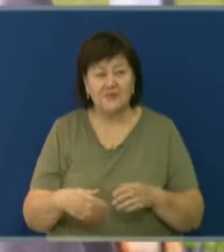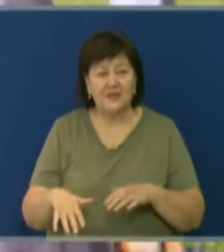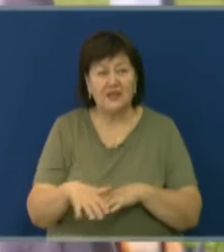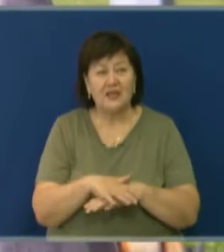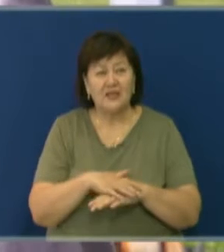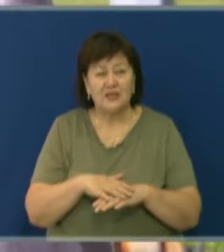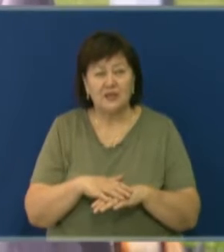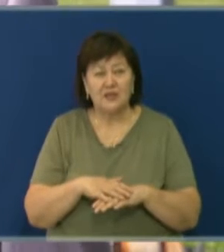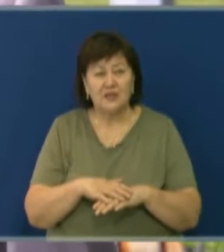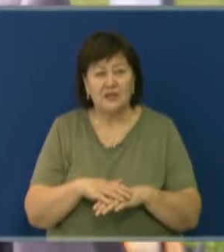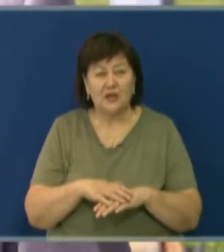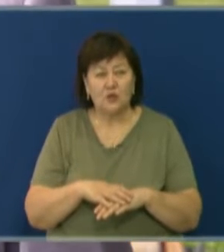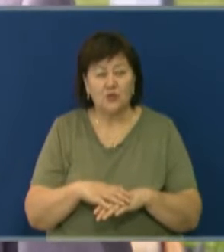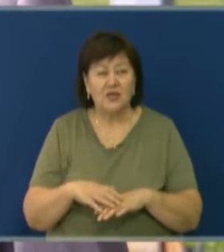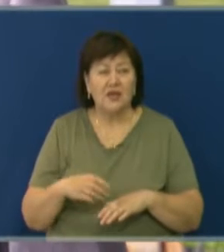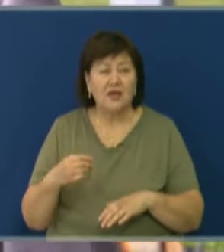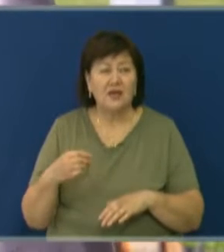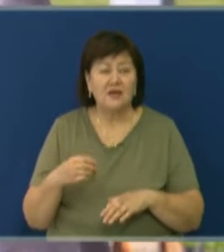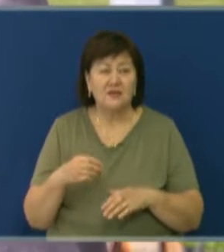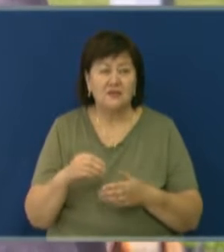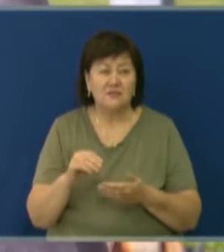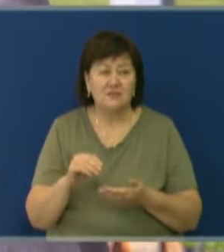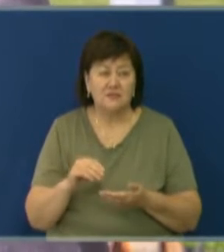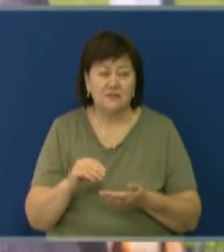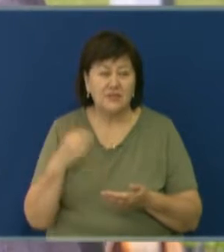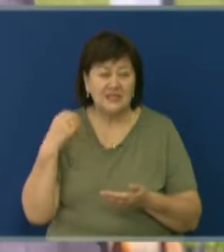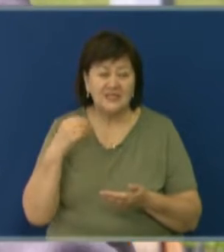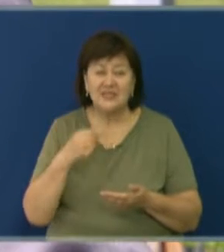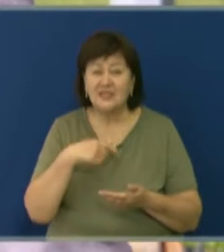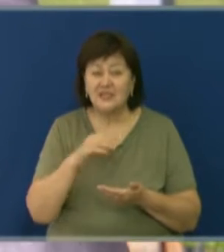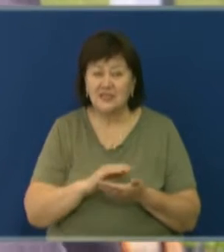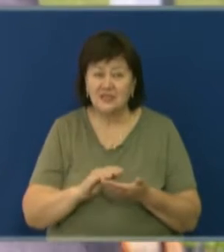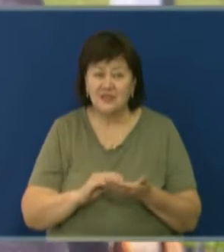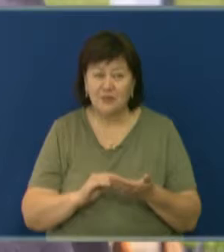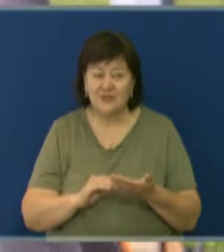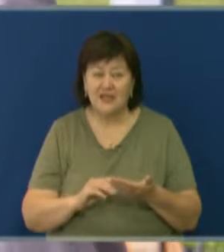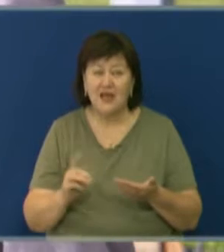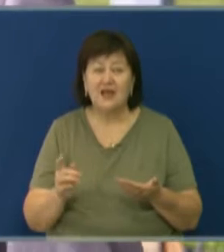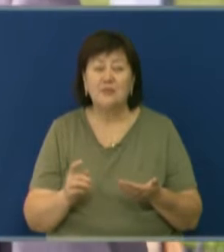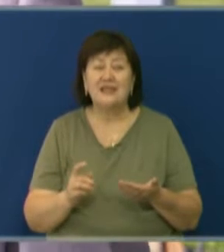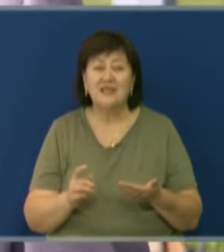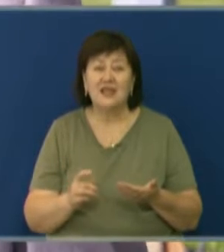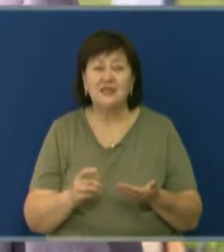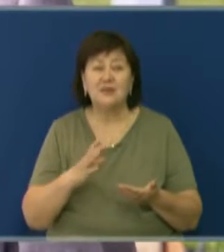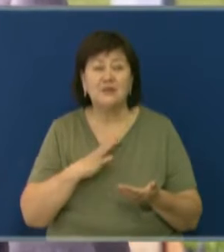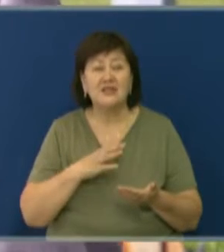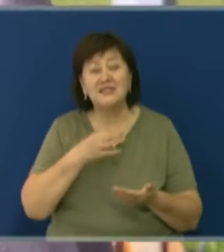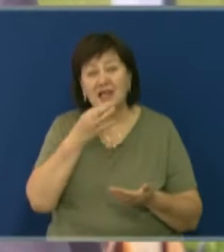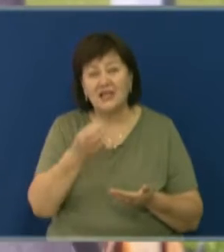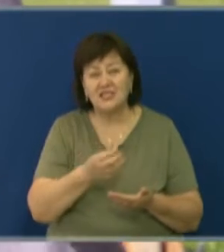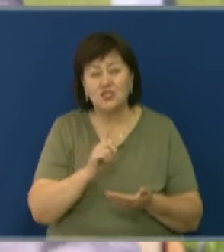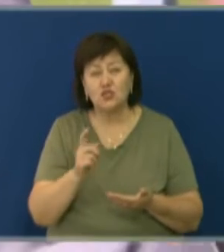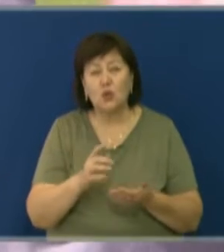еліміздің президентінің халыққа жолдауында айтылған болатын, соны қазір іске асу жүріп жатыр. Оған